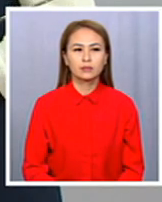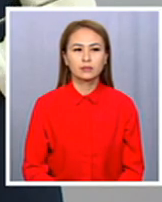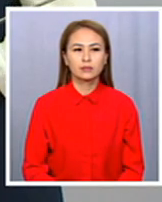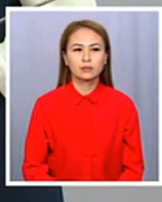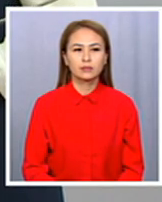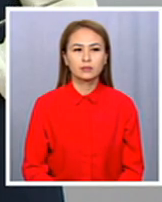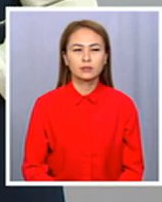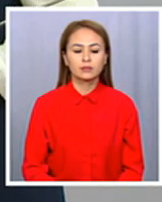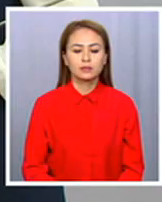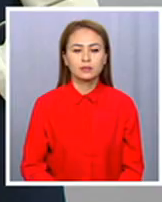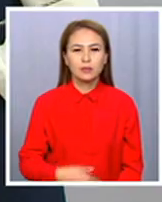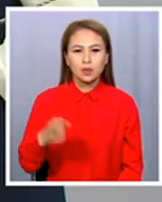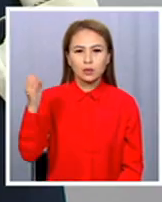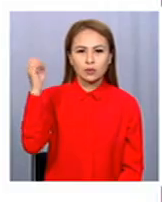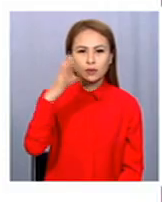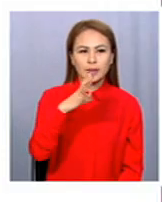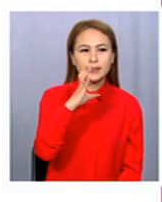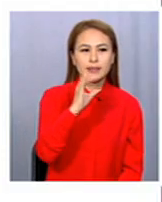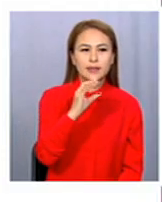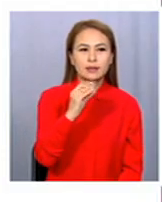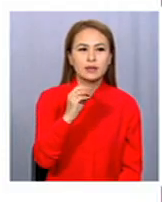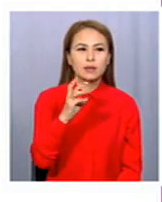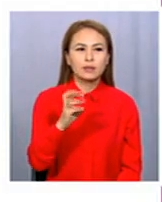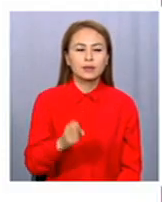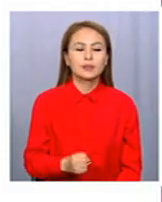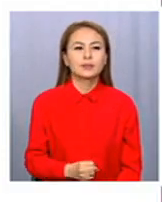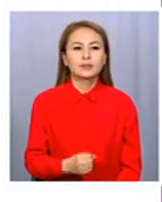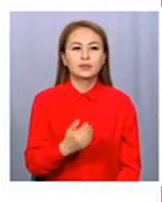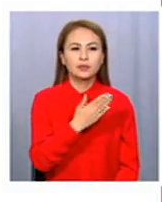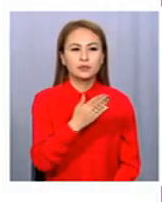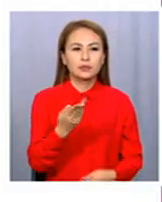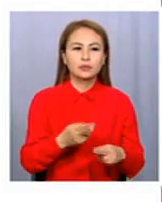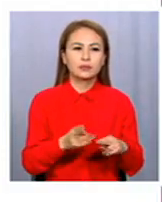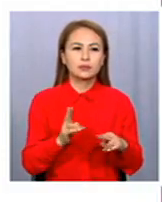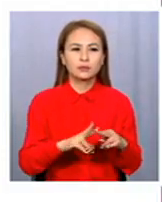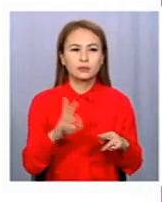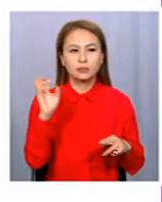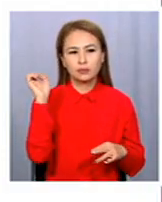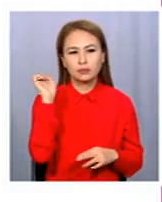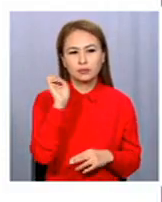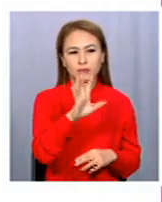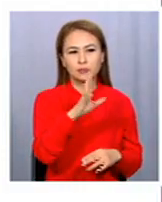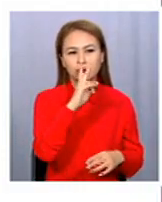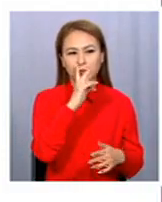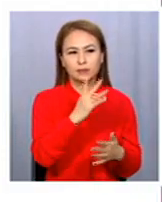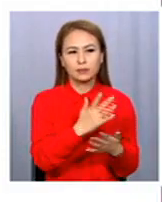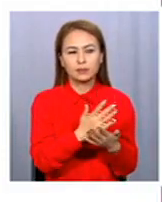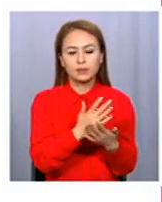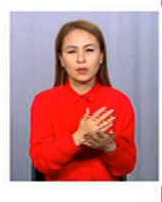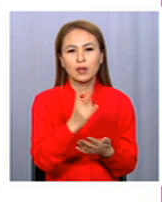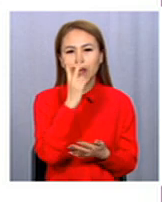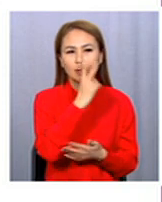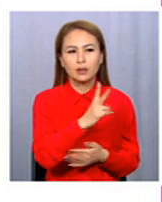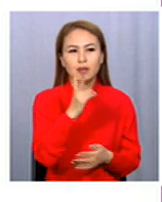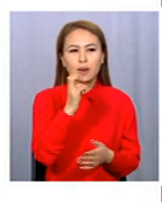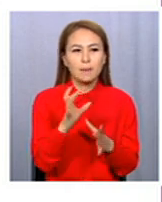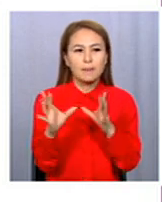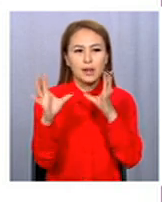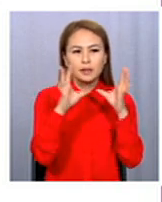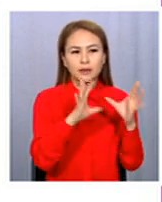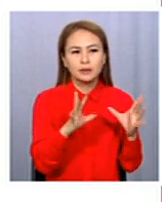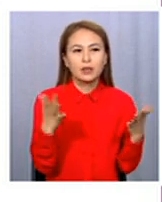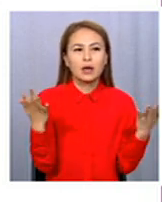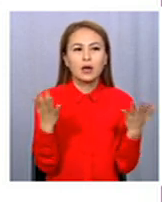Верно, Солнечную систему. Вот она, Солнечная система. Посмотрите на планеты,